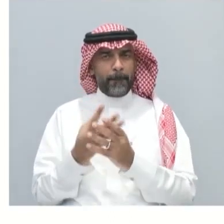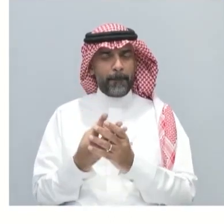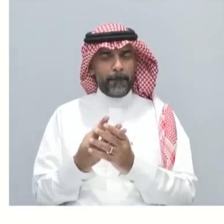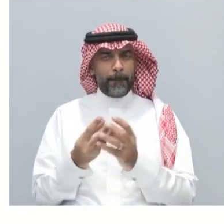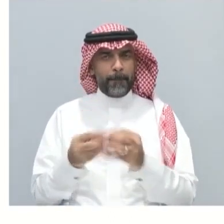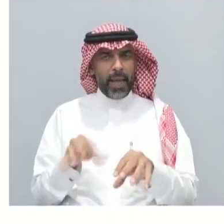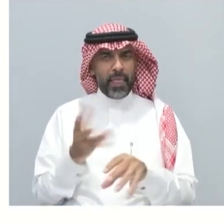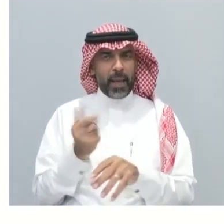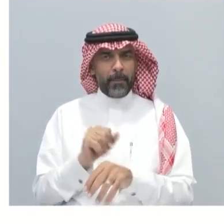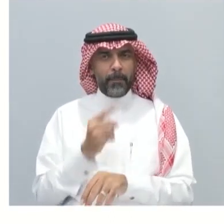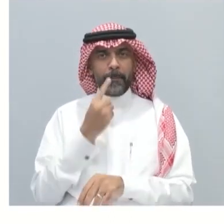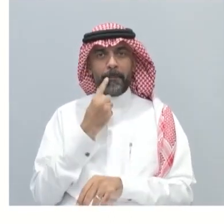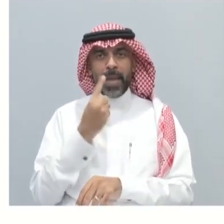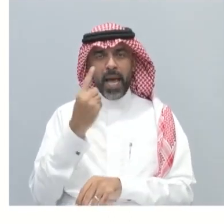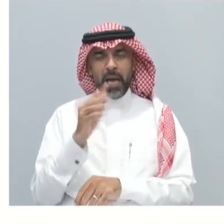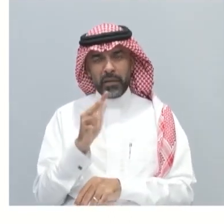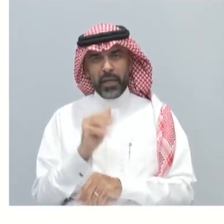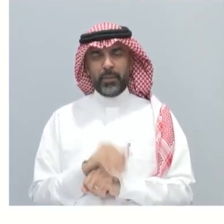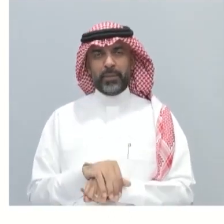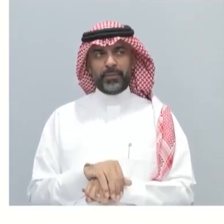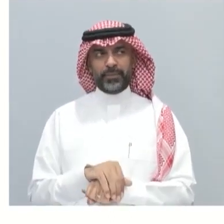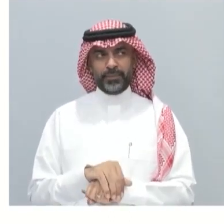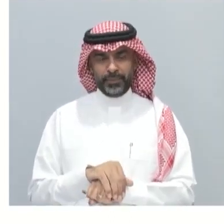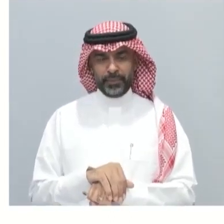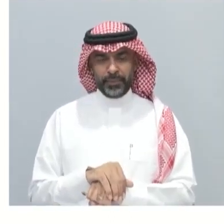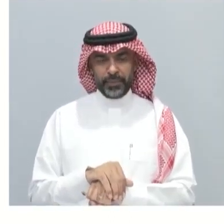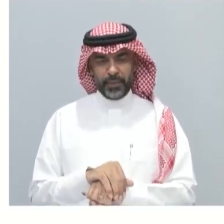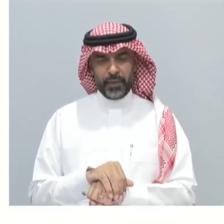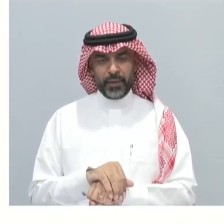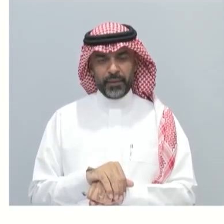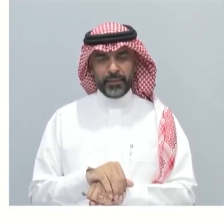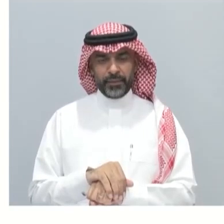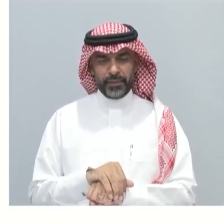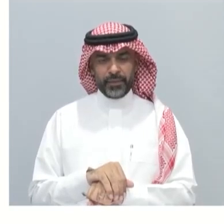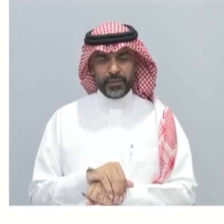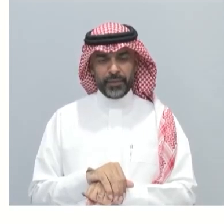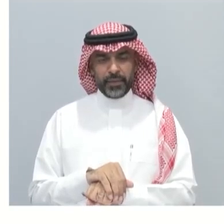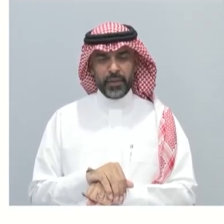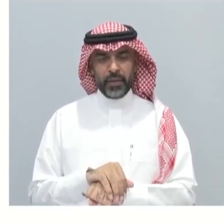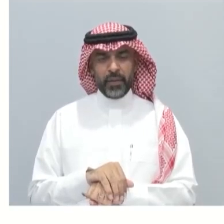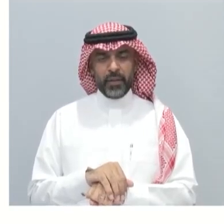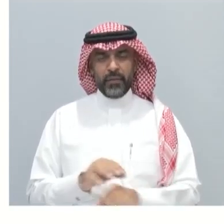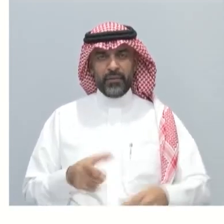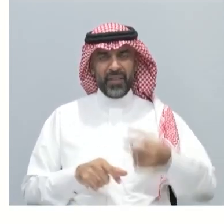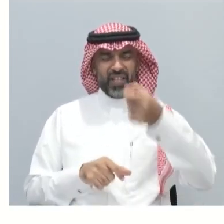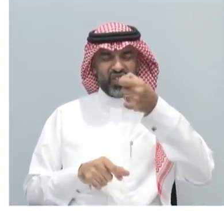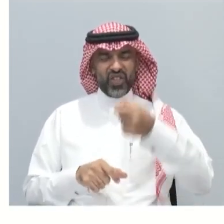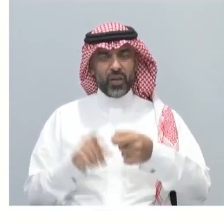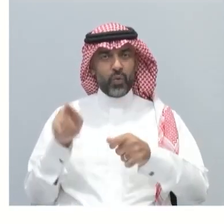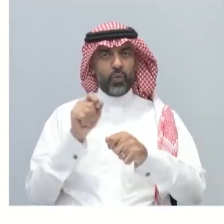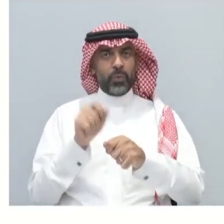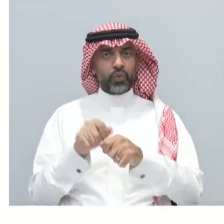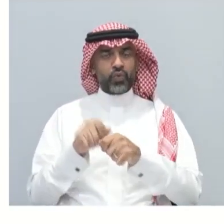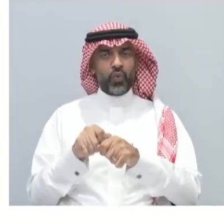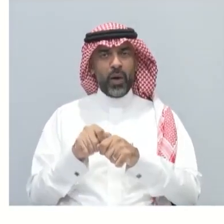100 بيضه اذا تضع الانثى قرابه ماذا 100 بيضه في شرنقه مصنوعه